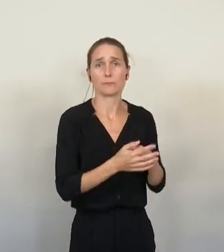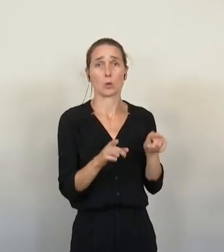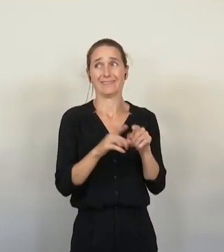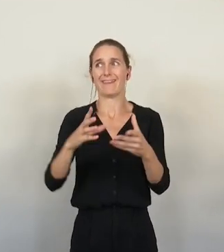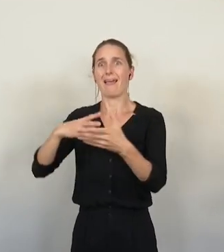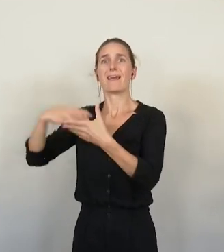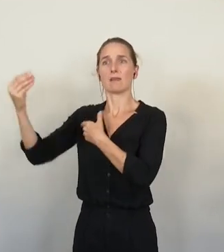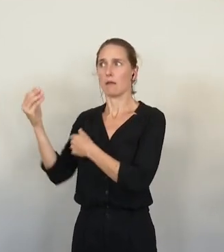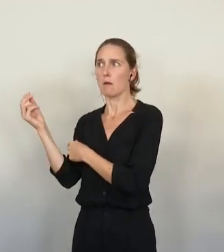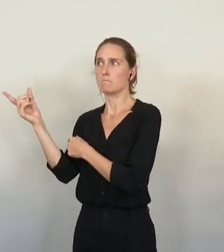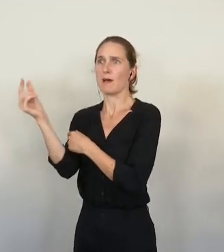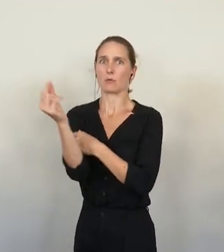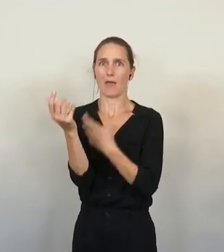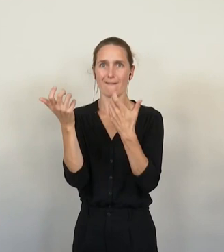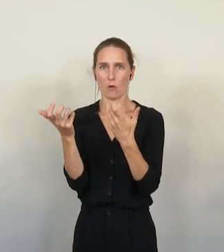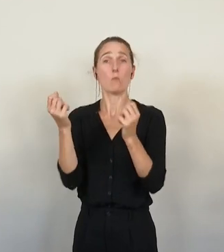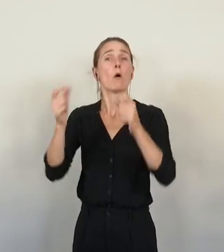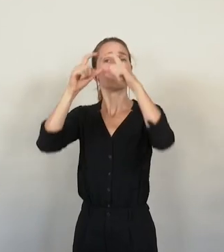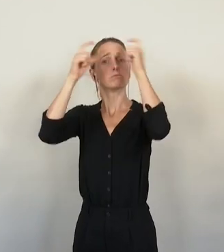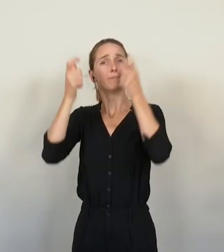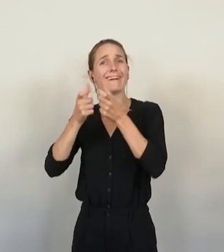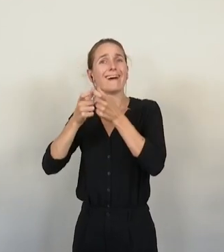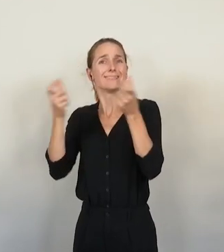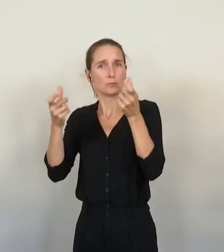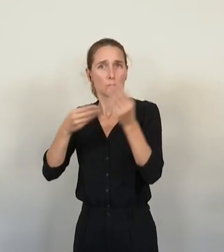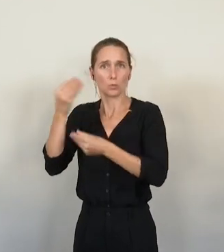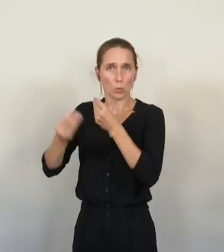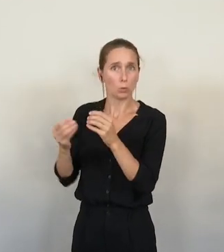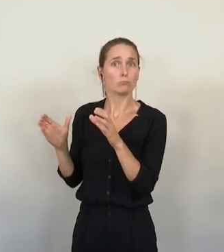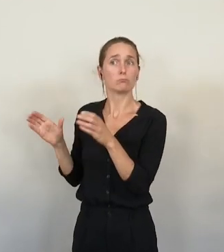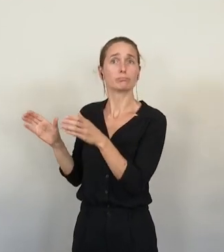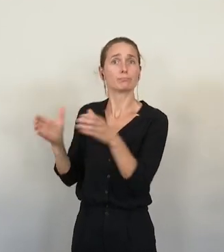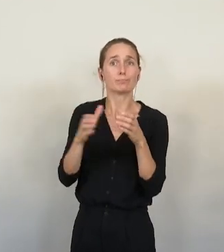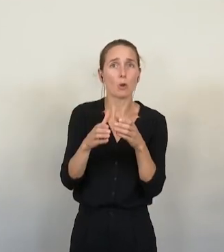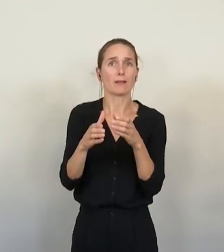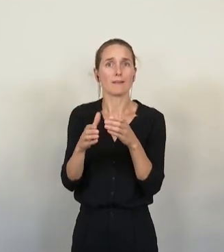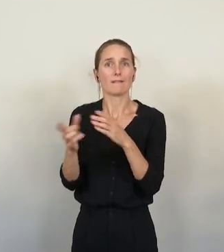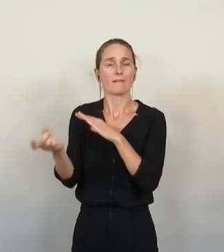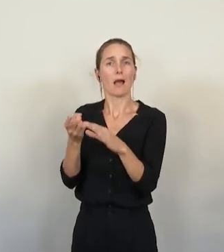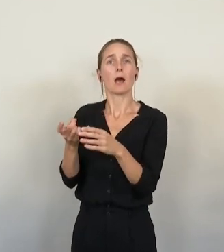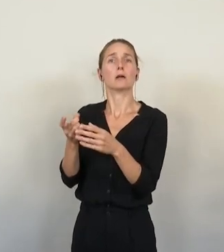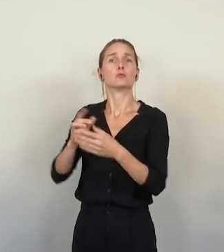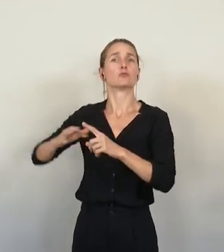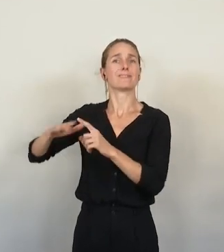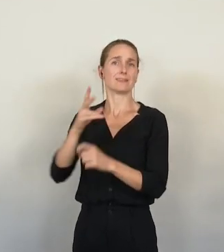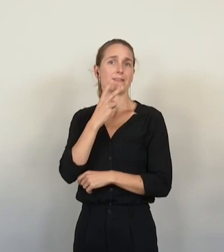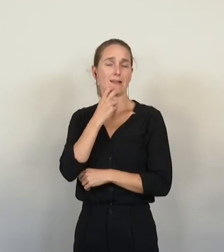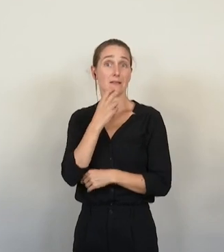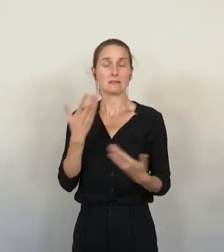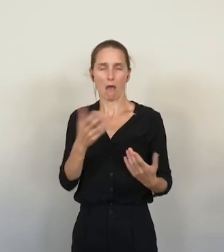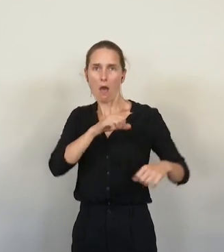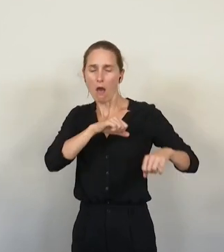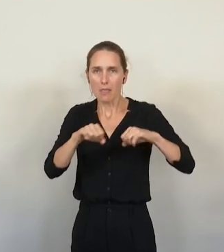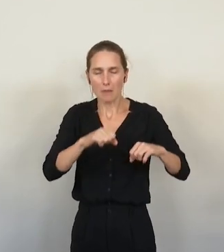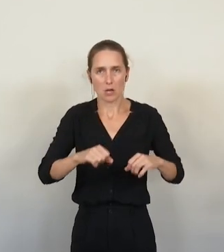qu'il et ell soient des acteurs institutionnel ou des collectifs de la société civile cette démarche de formalisation du plan d'action est ambitieuse elle